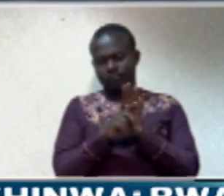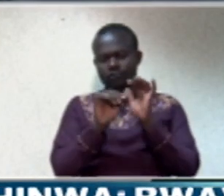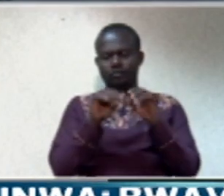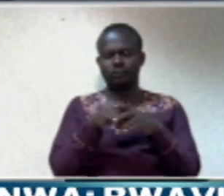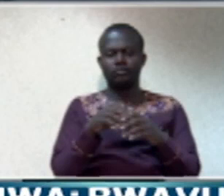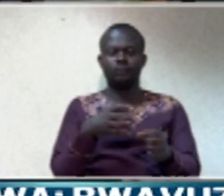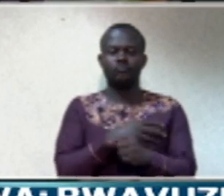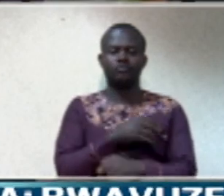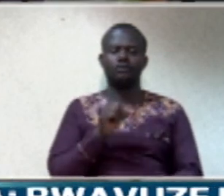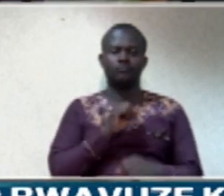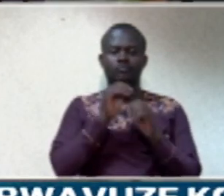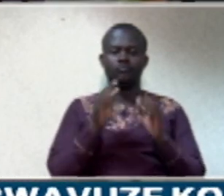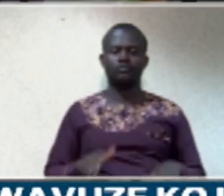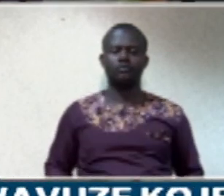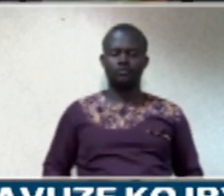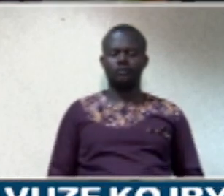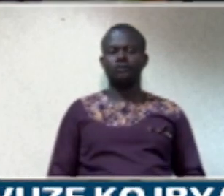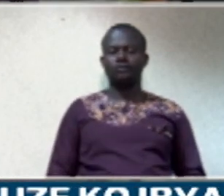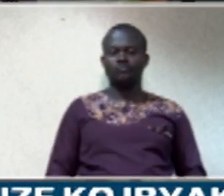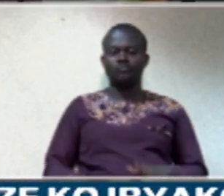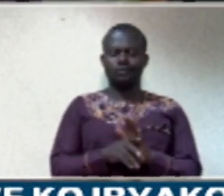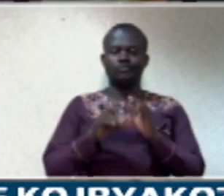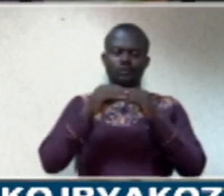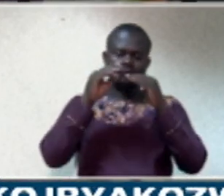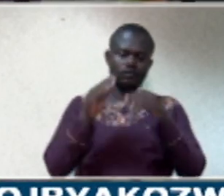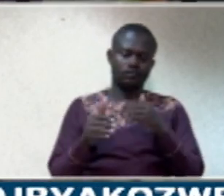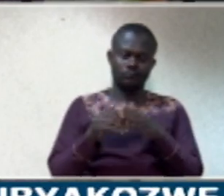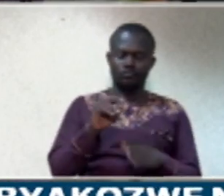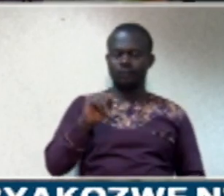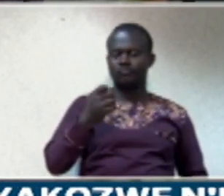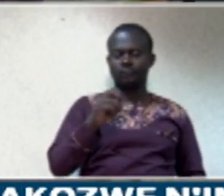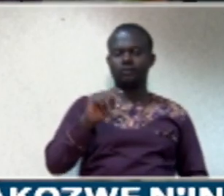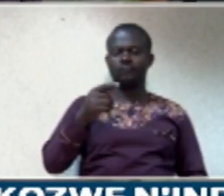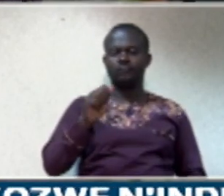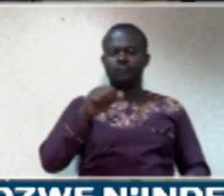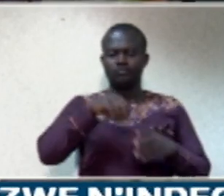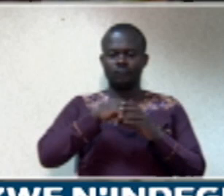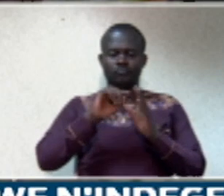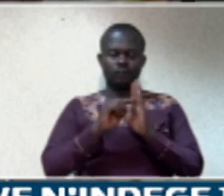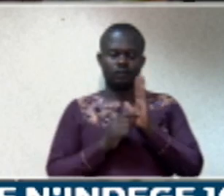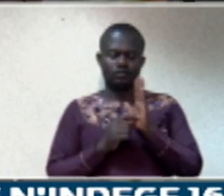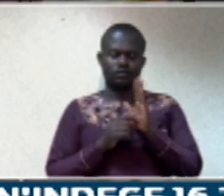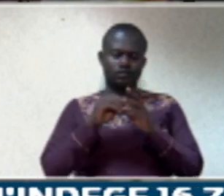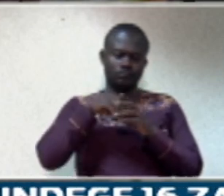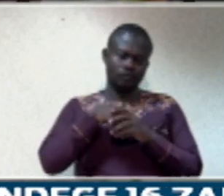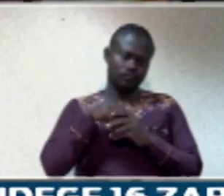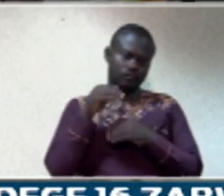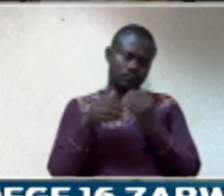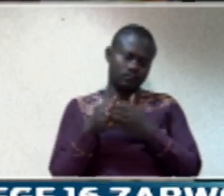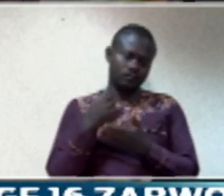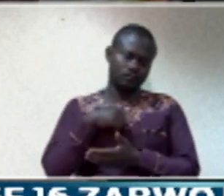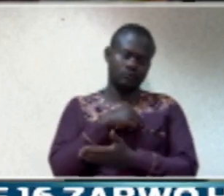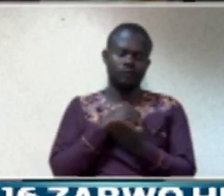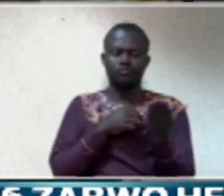bwa Sena amategeko ngenga n'ubundi agira ingingo ziyarimo ni ingingo zakagombye